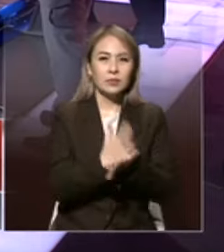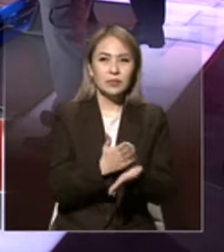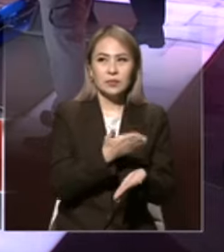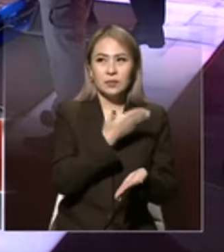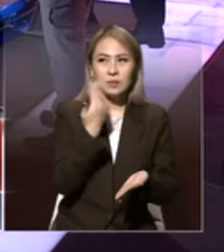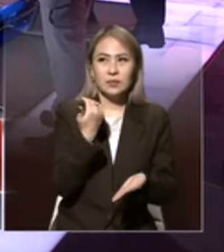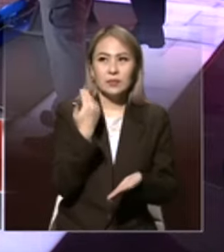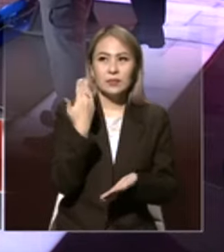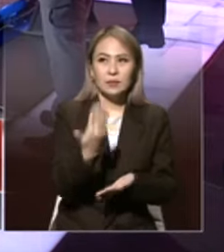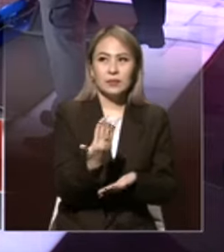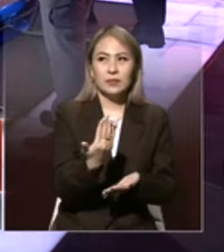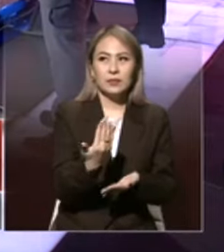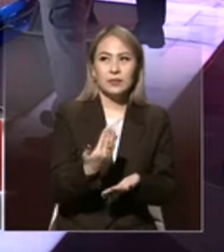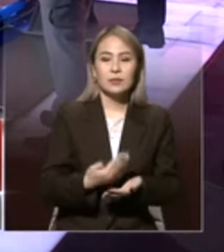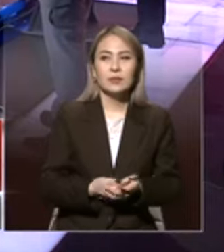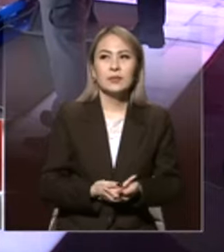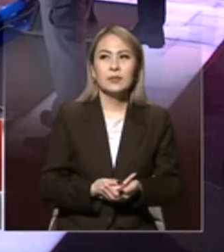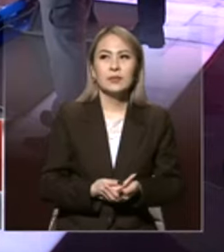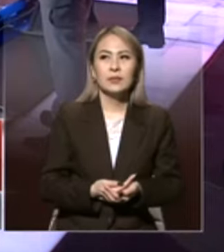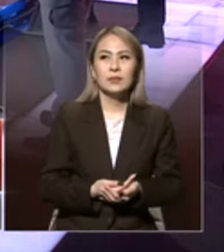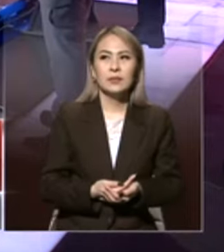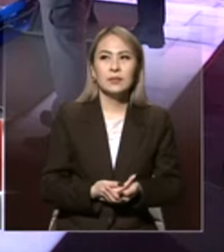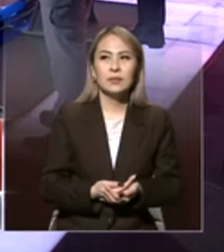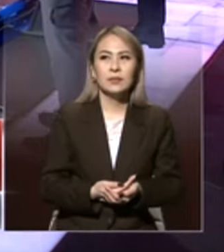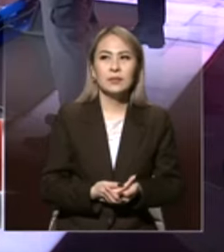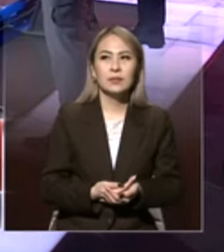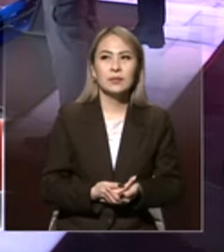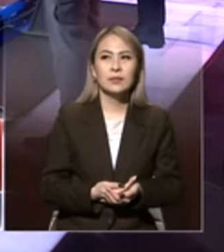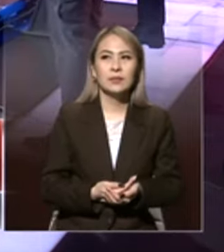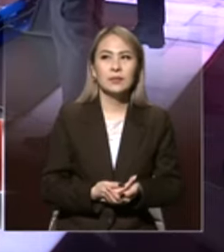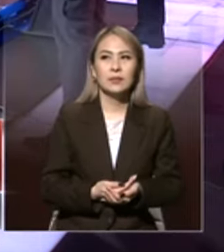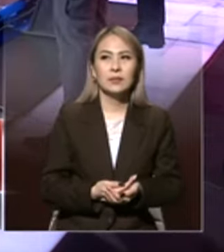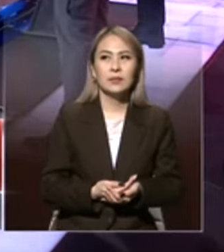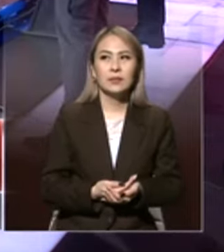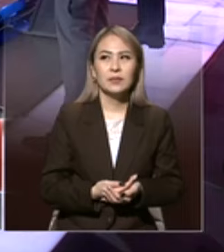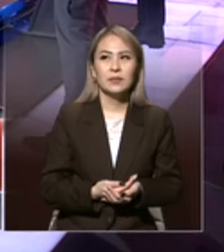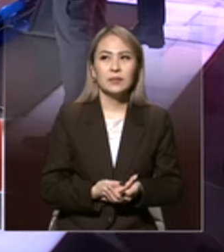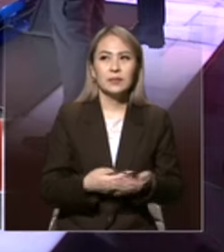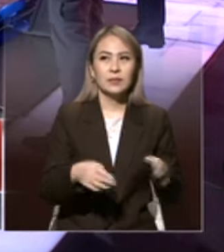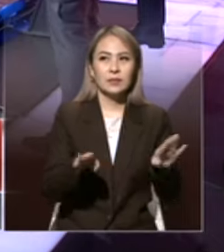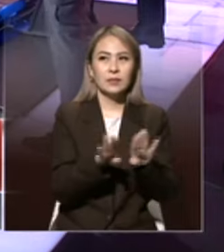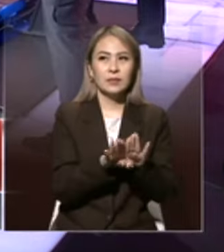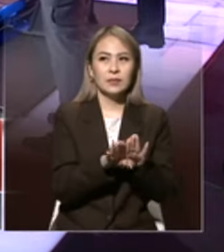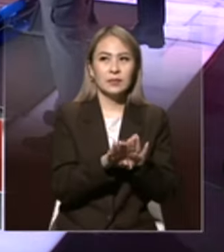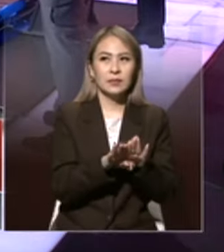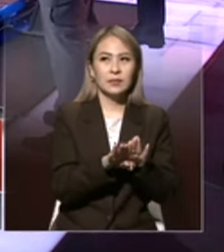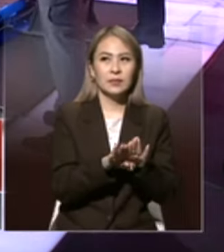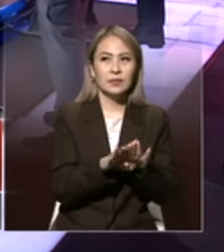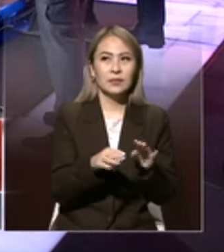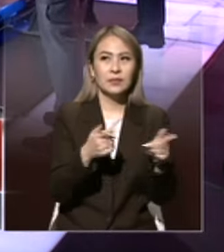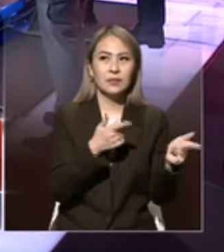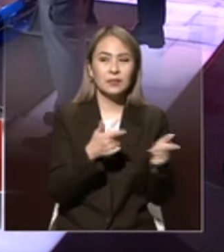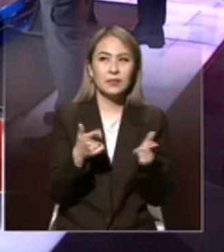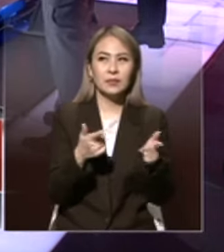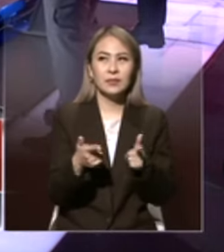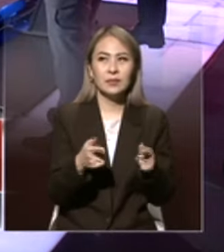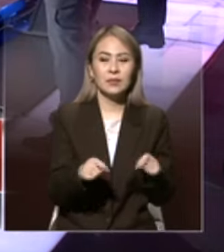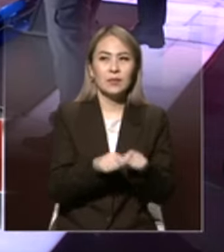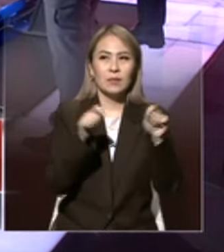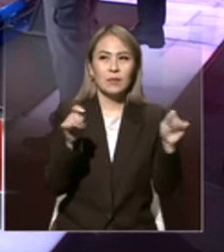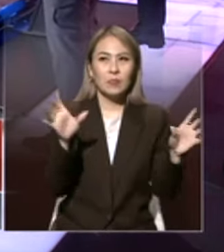сияқты. Жаннұр ханым, сізде менің айтқым келгені ұсыныстыңызды айтыңыз енді, мысалға ол дайындық олай қалыптаса